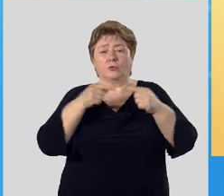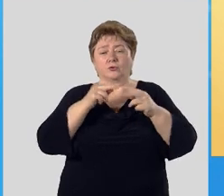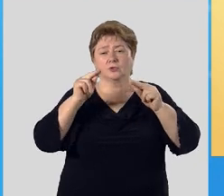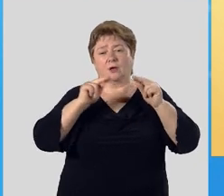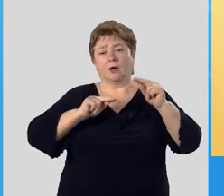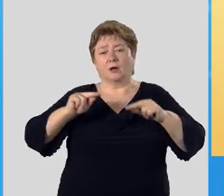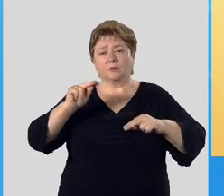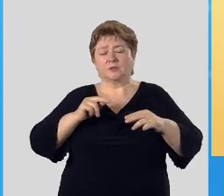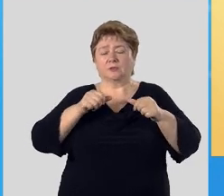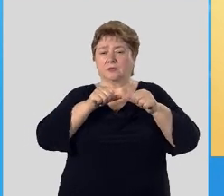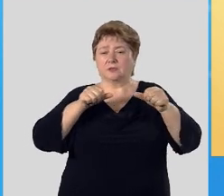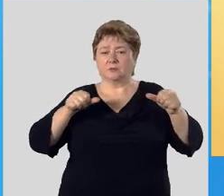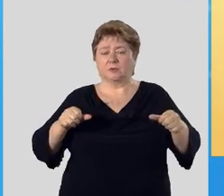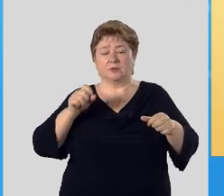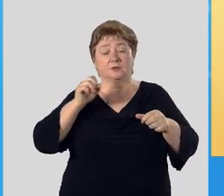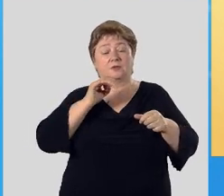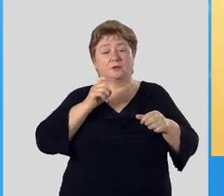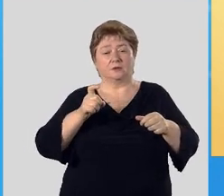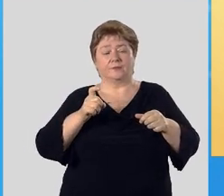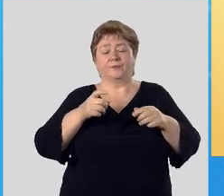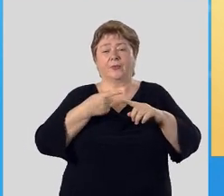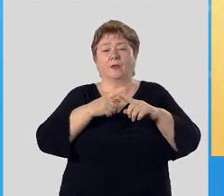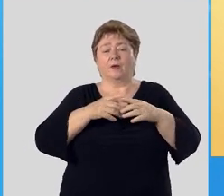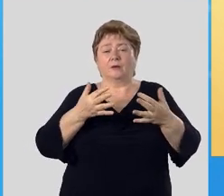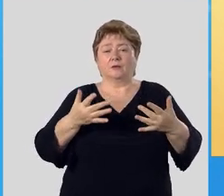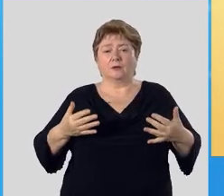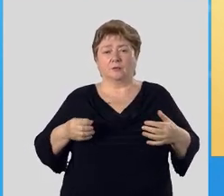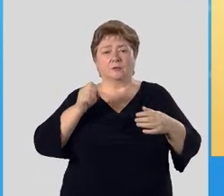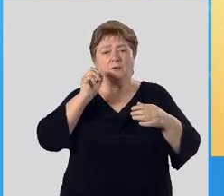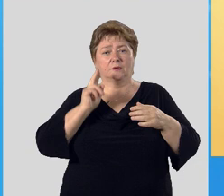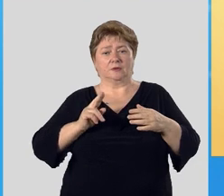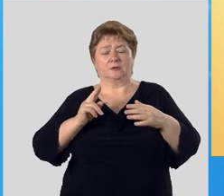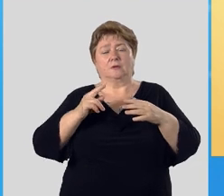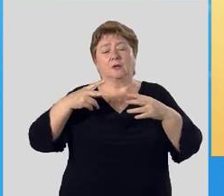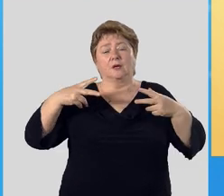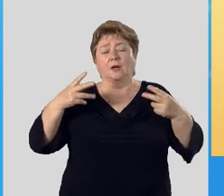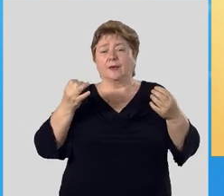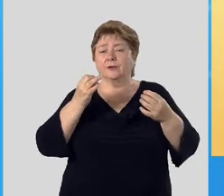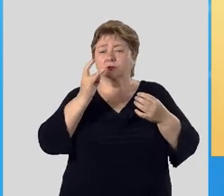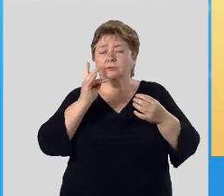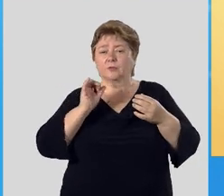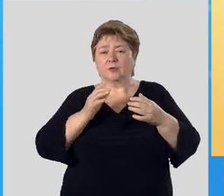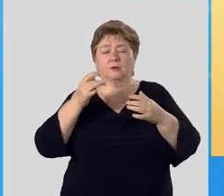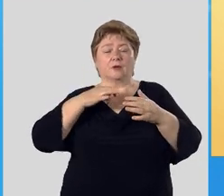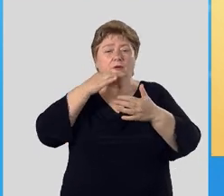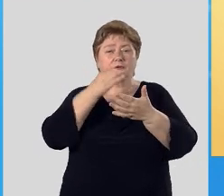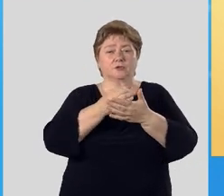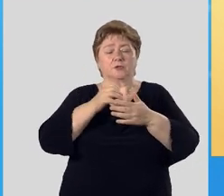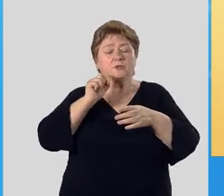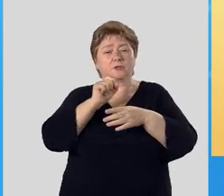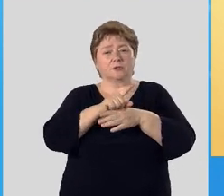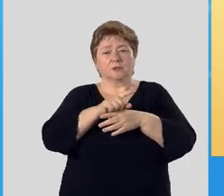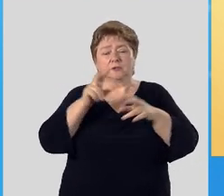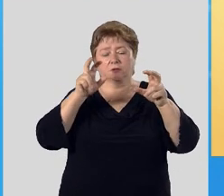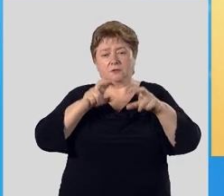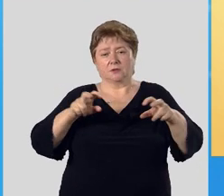описать и измерить их это требует специальных инструментов соответствующих задачи